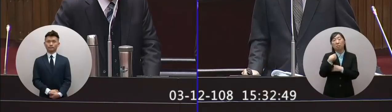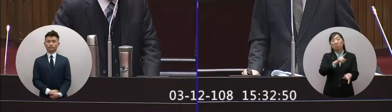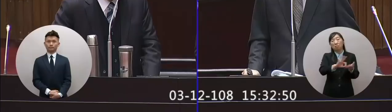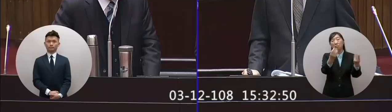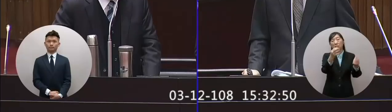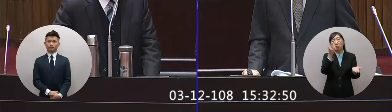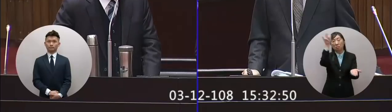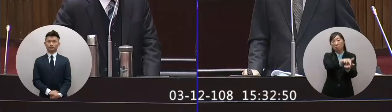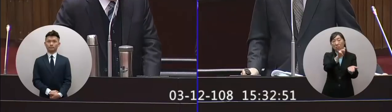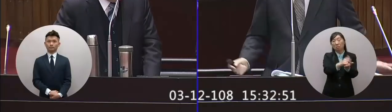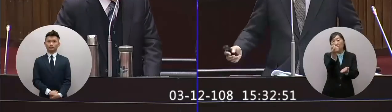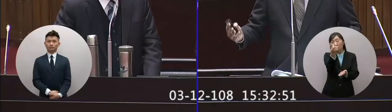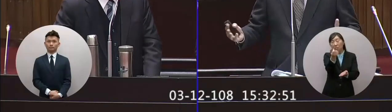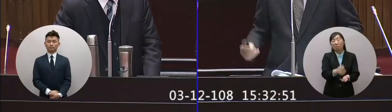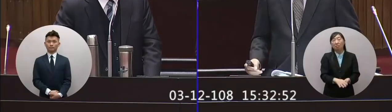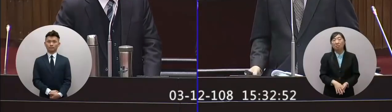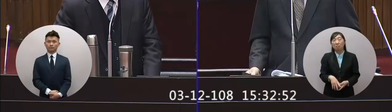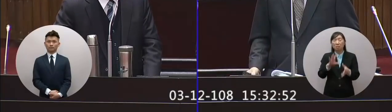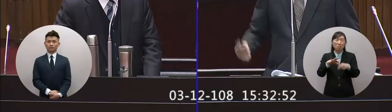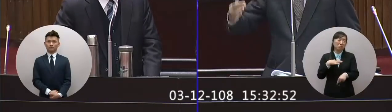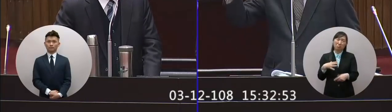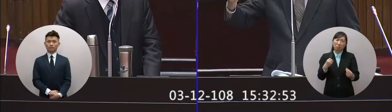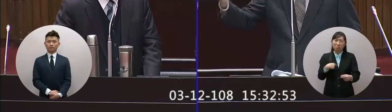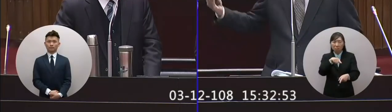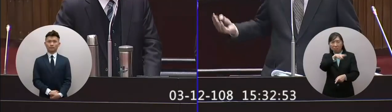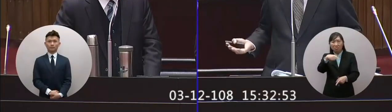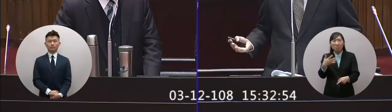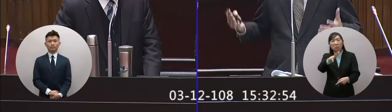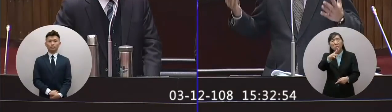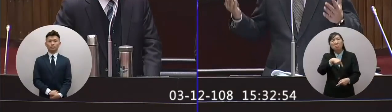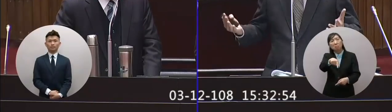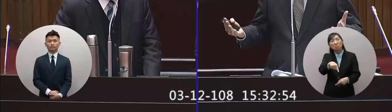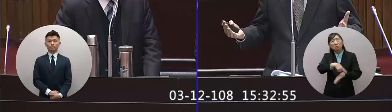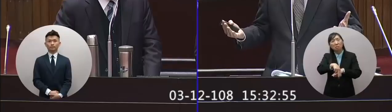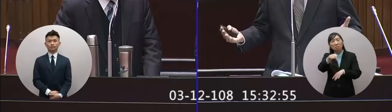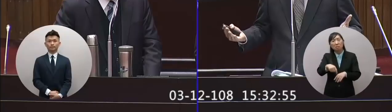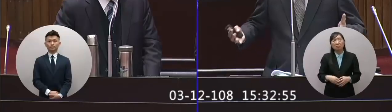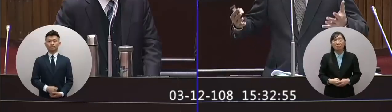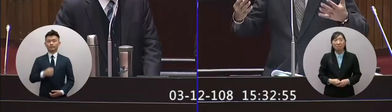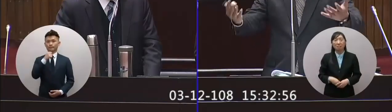用的也不多嘛，我看不懂，那为什么一定要这样子？然后。